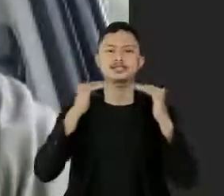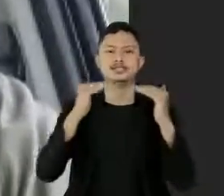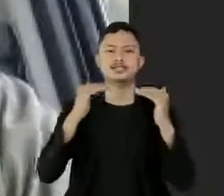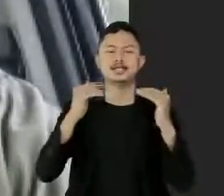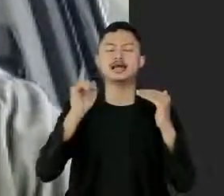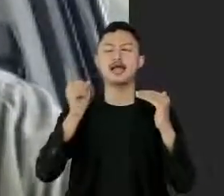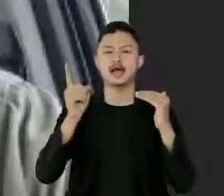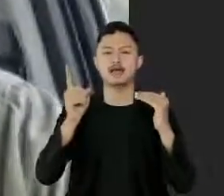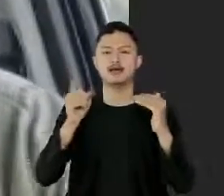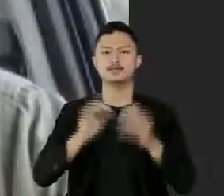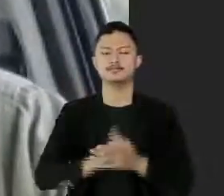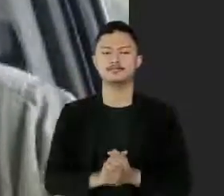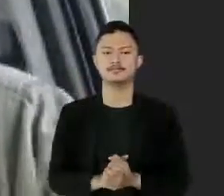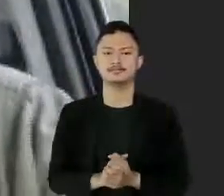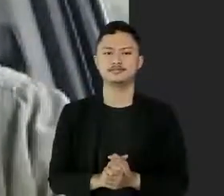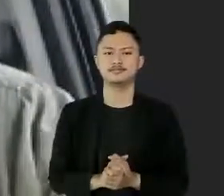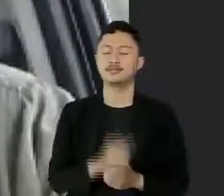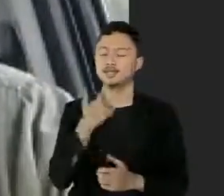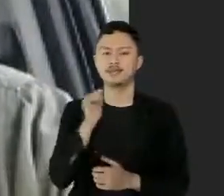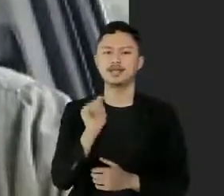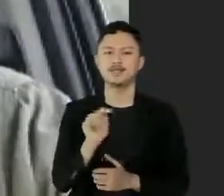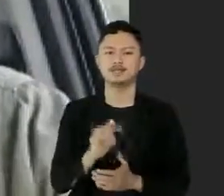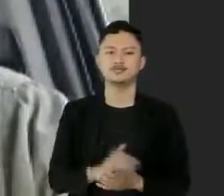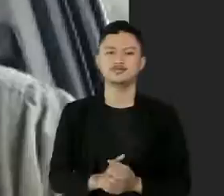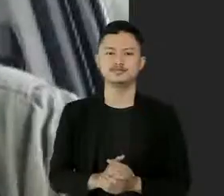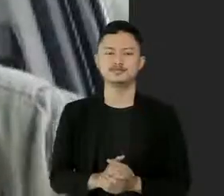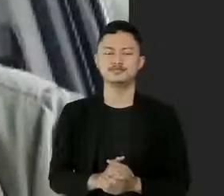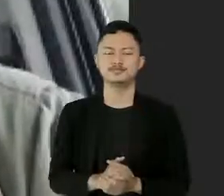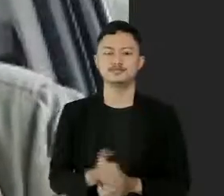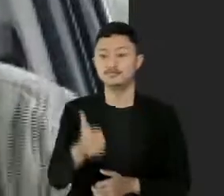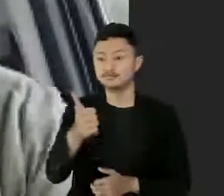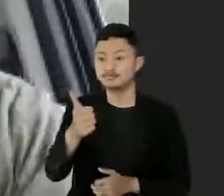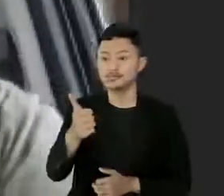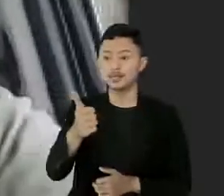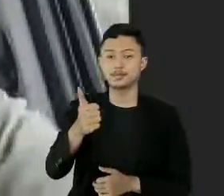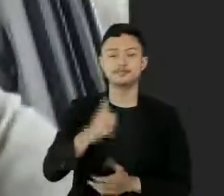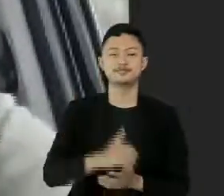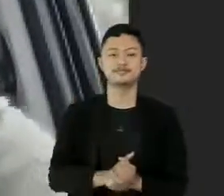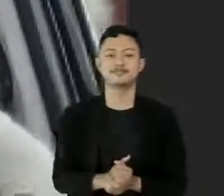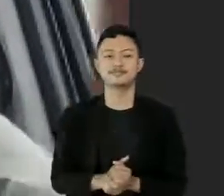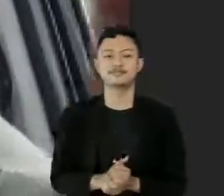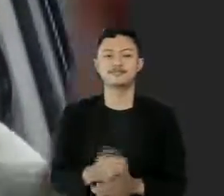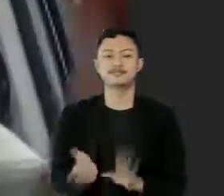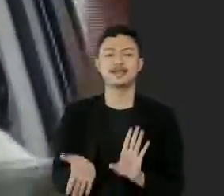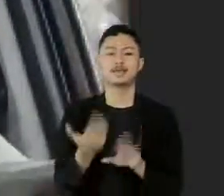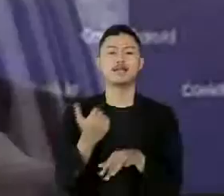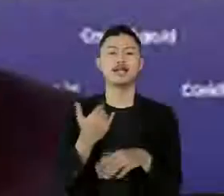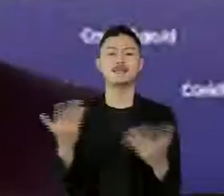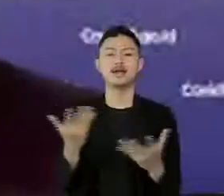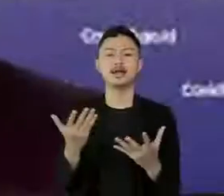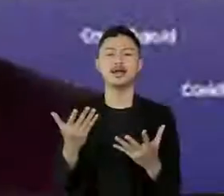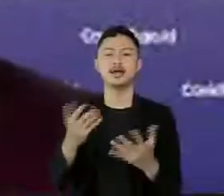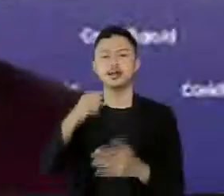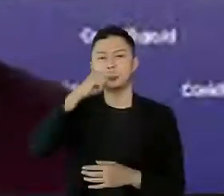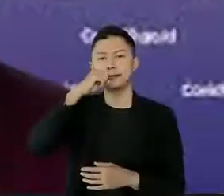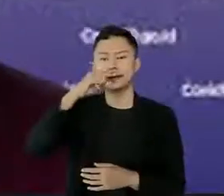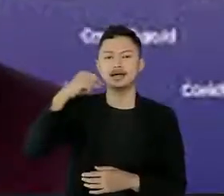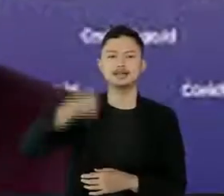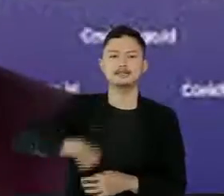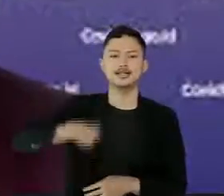Anugerah Desa Wisata Indonesia. Ya. Ini seperti itu, Mas Troy. Baik. Nanti saya akan kembali lagi ngobrol sama Mas